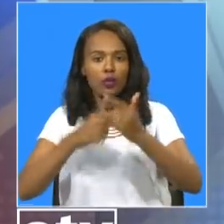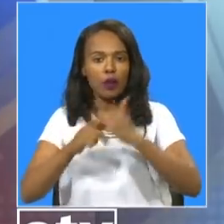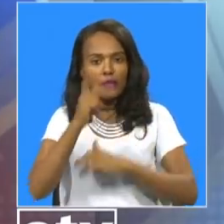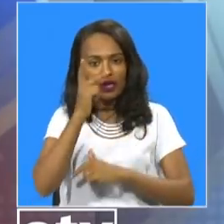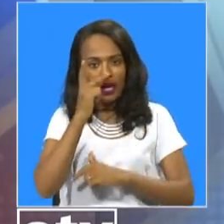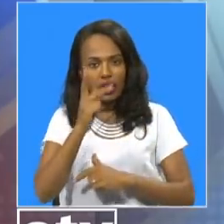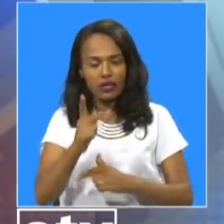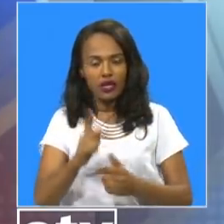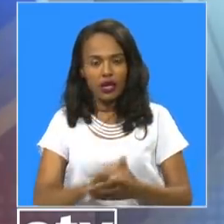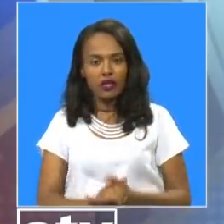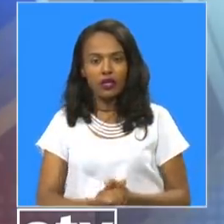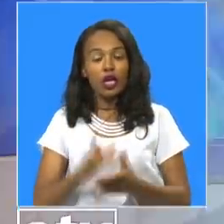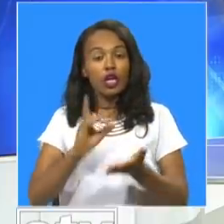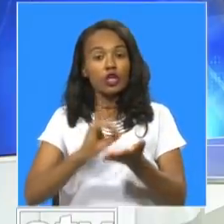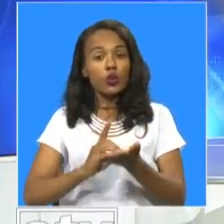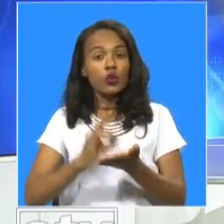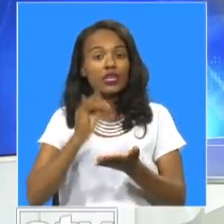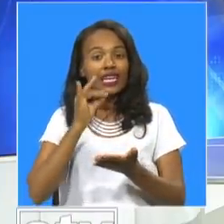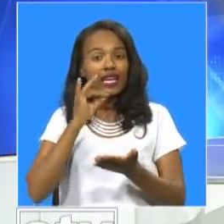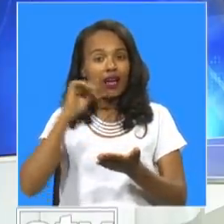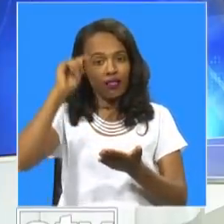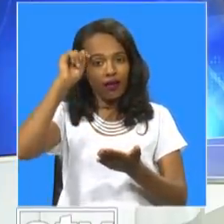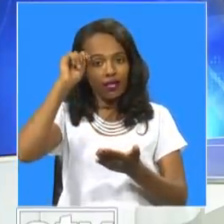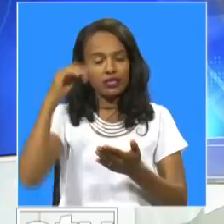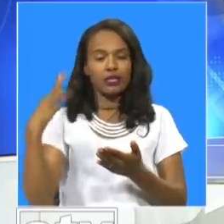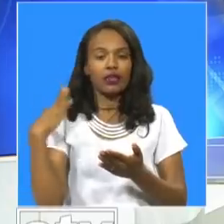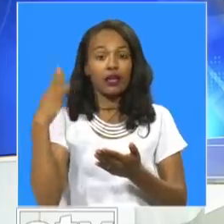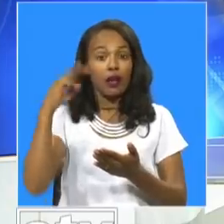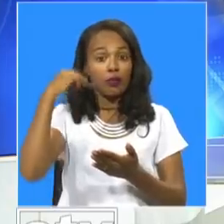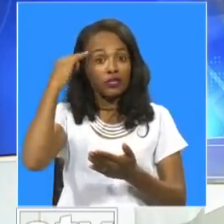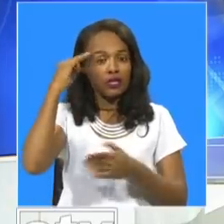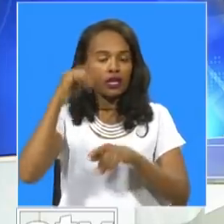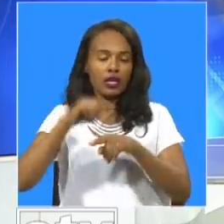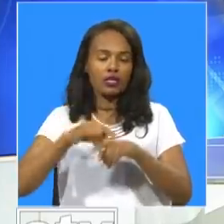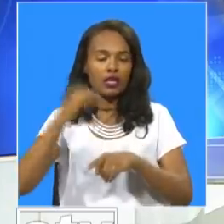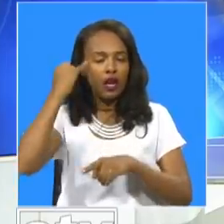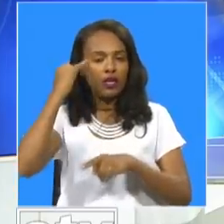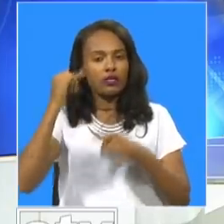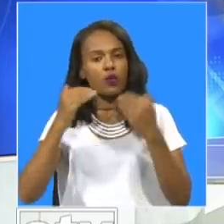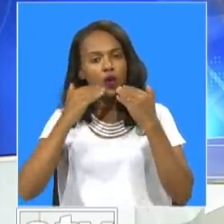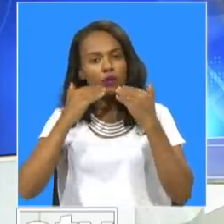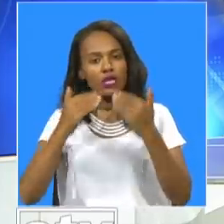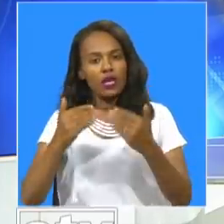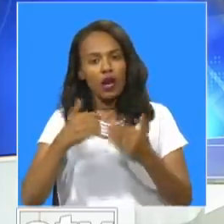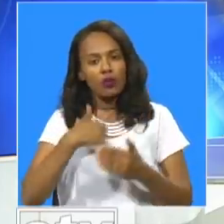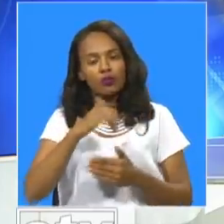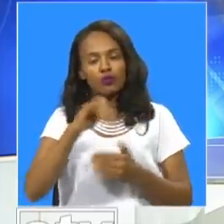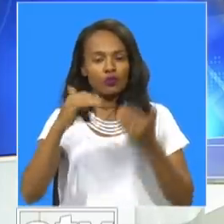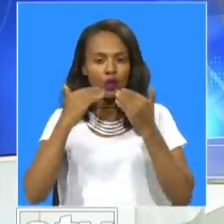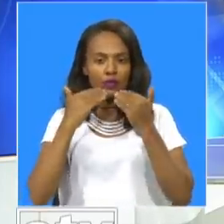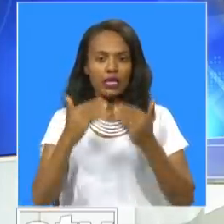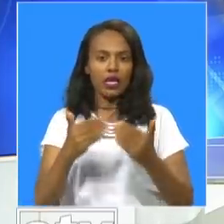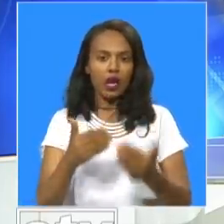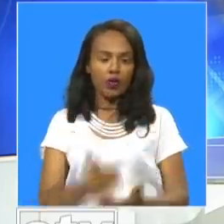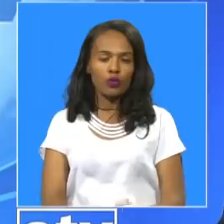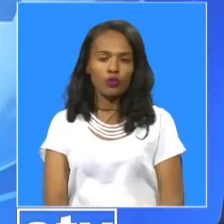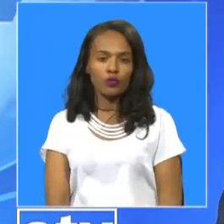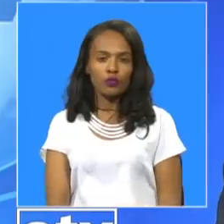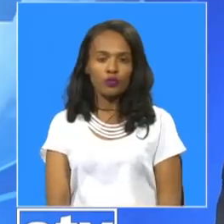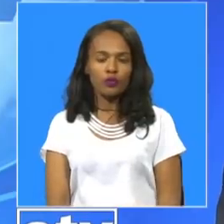አይተናል። ዶክተር ሊያ ታደሰ የጤና ሚኒስትር፣ ለጊዜውም ላሳቦም አመሰግናለሁ። እኔም አመሰግናለሁ።